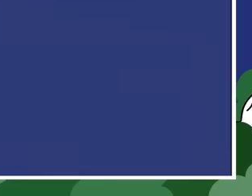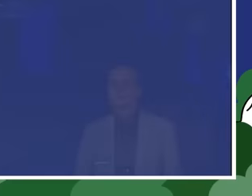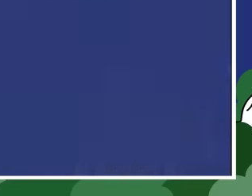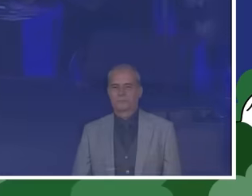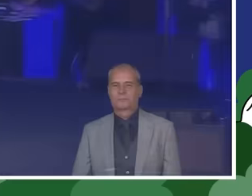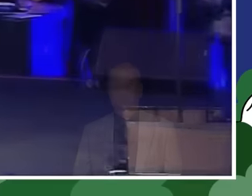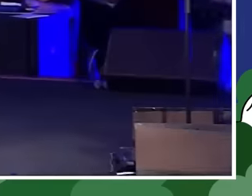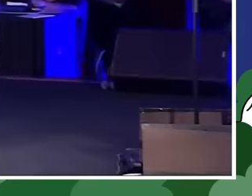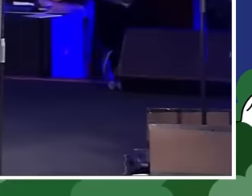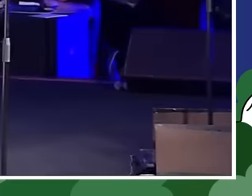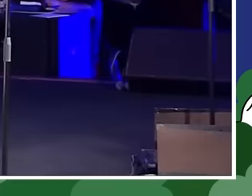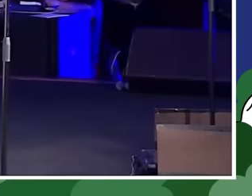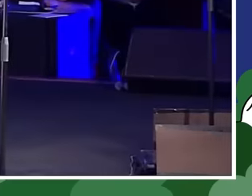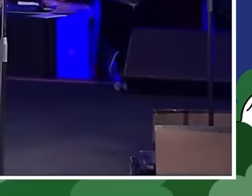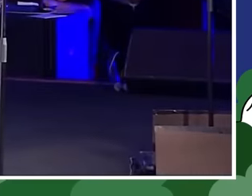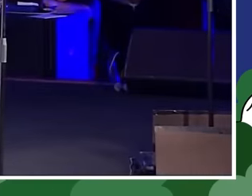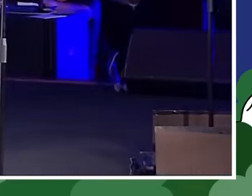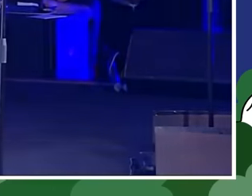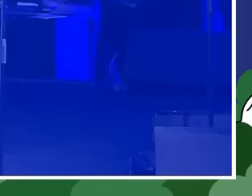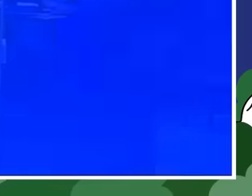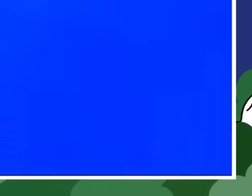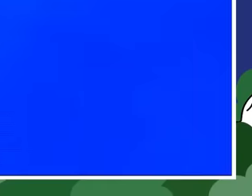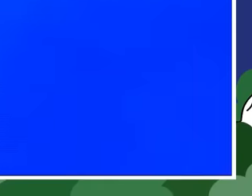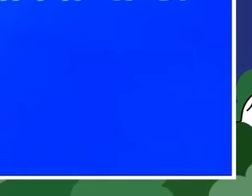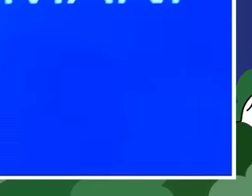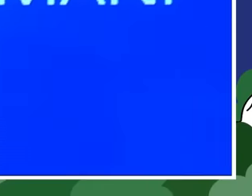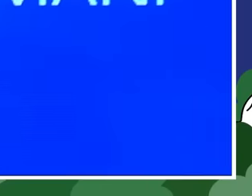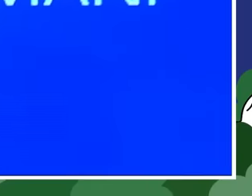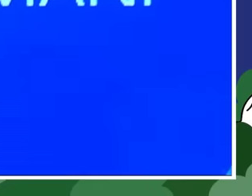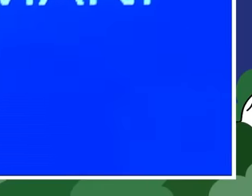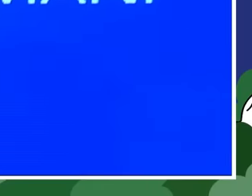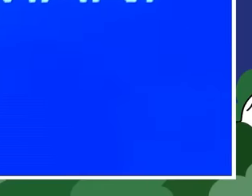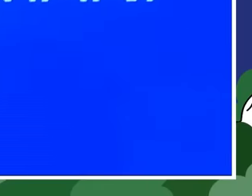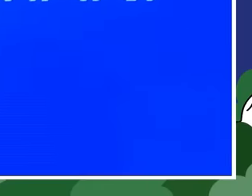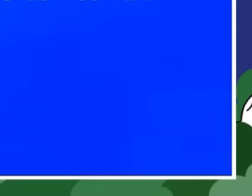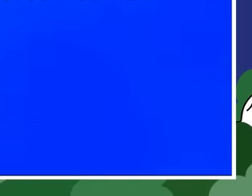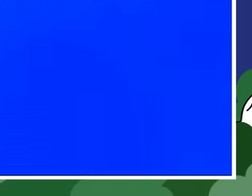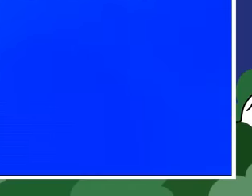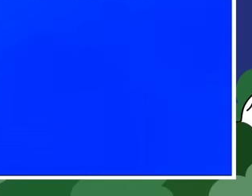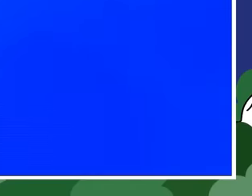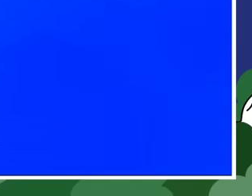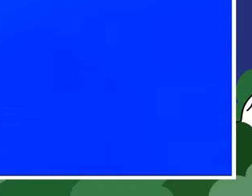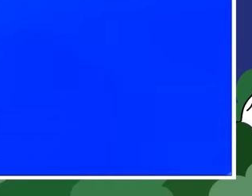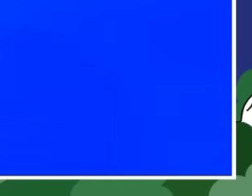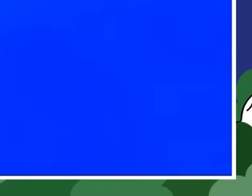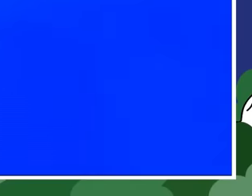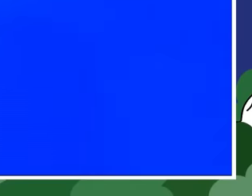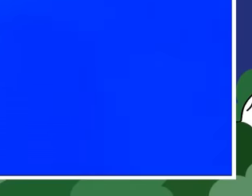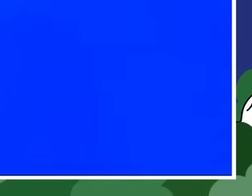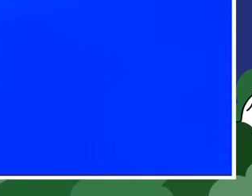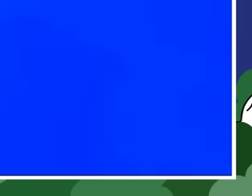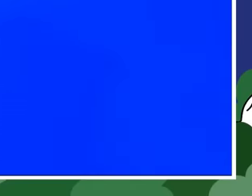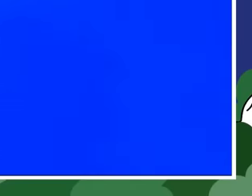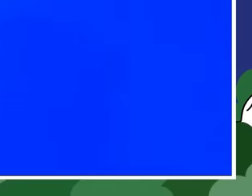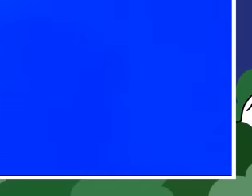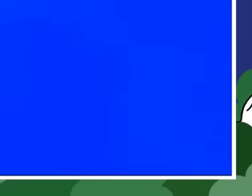Günaydın başlamadan önce Selim ve gelin altınok'a bu müthiş müzik ve bize